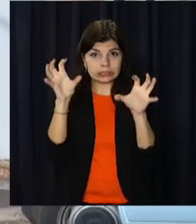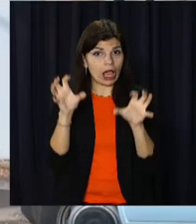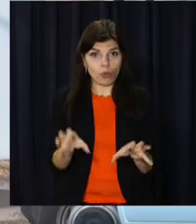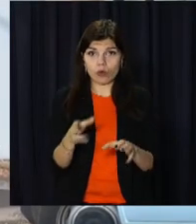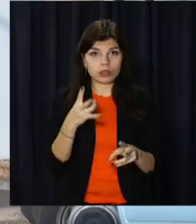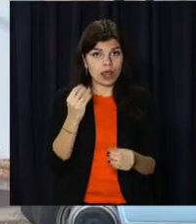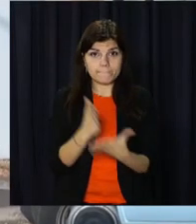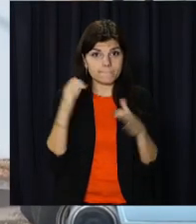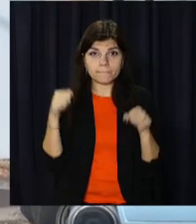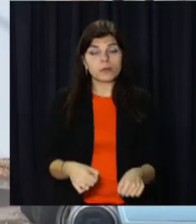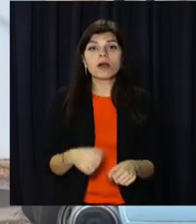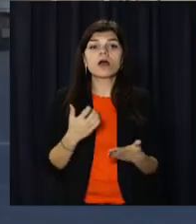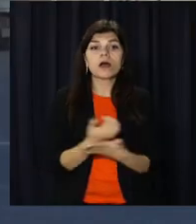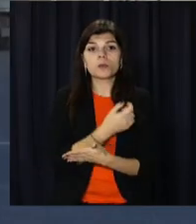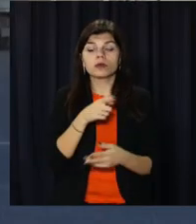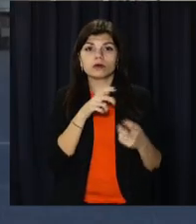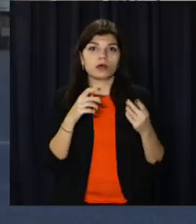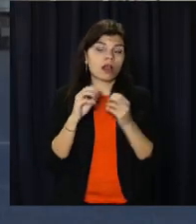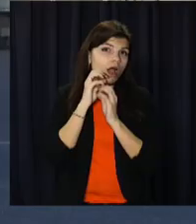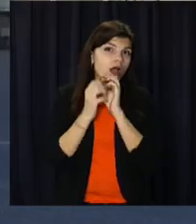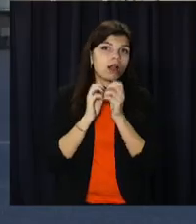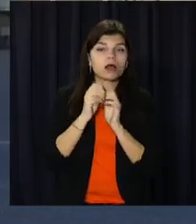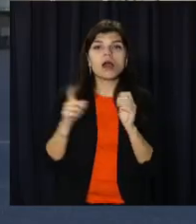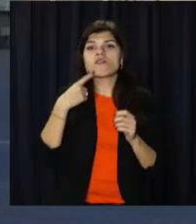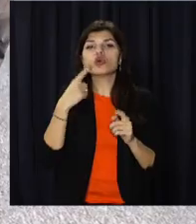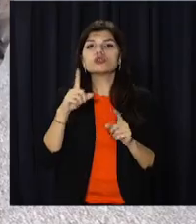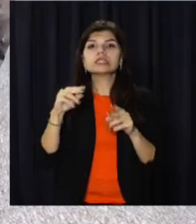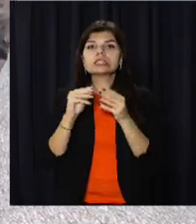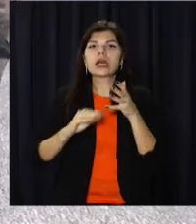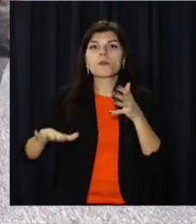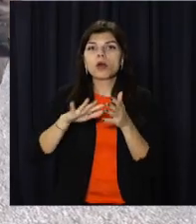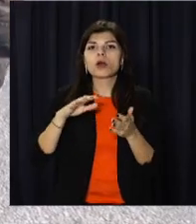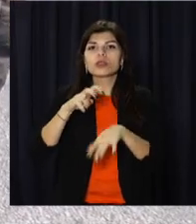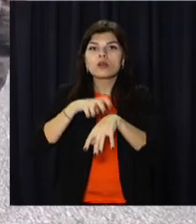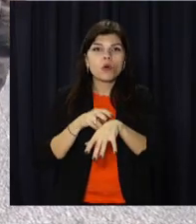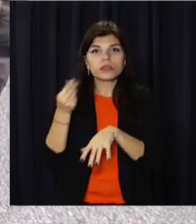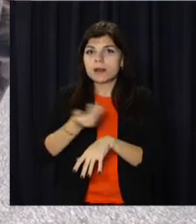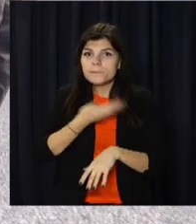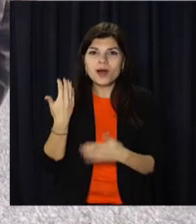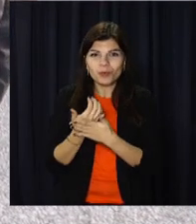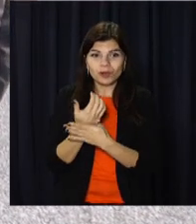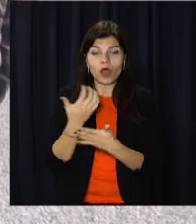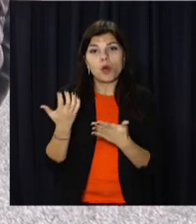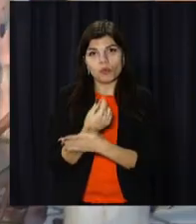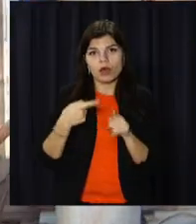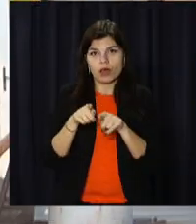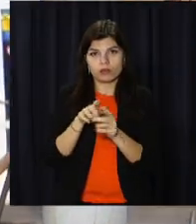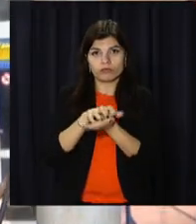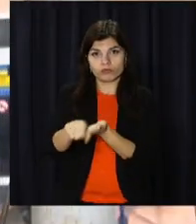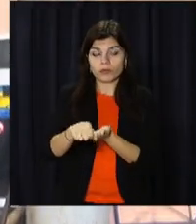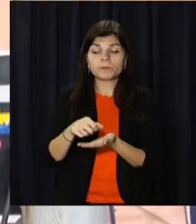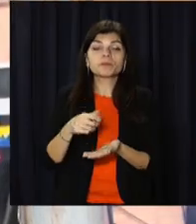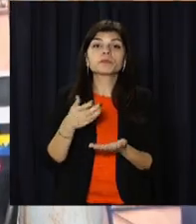інспекції, не має ані земельного відводу, тобто власник не сплачує земельний податок, ані документів на нерухомість. Тому і знос. Про